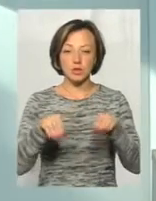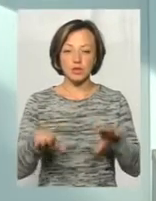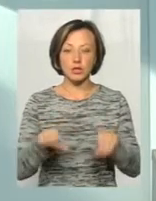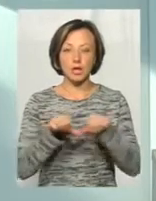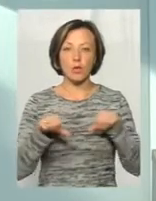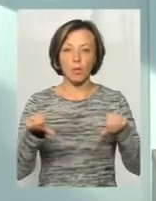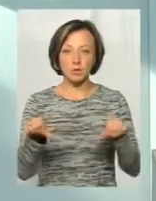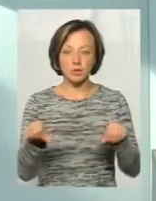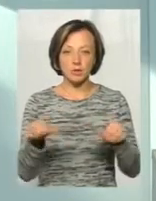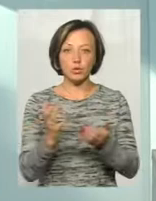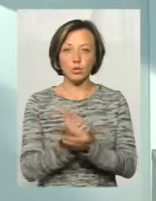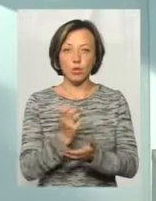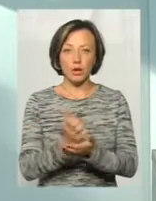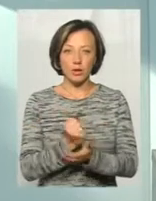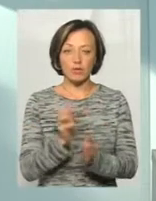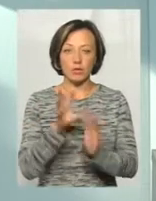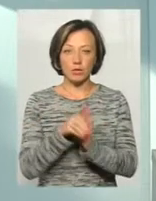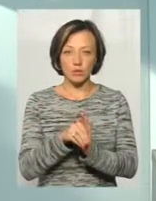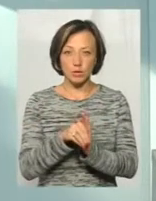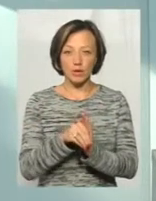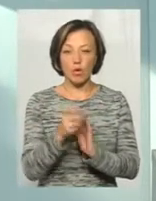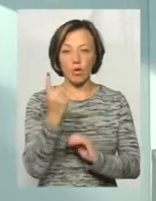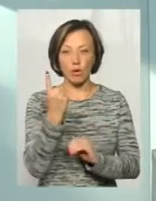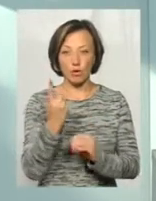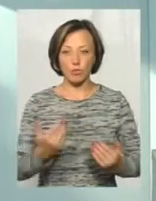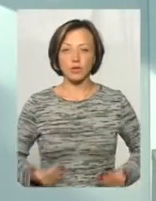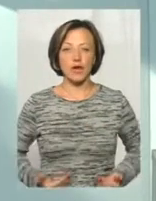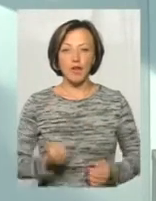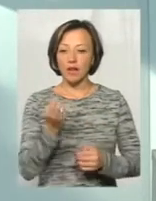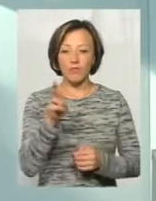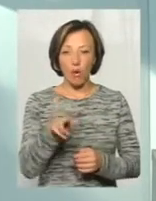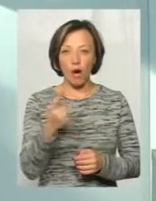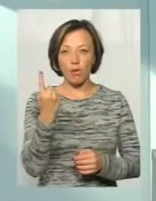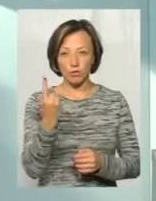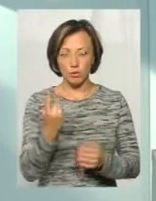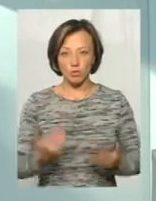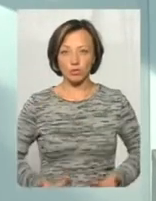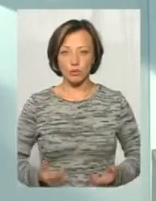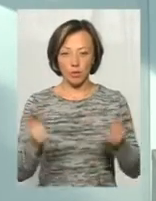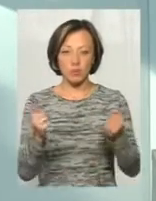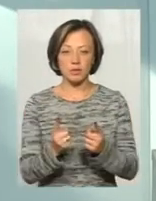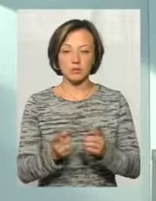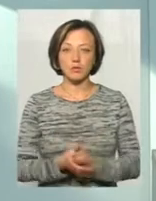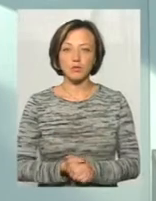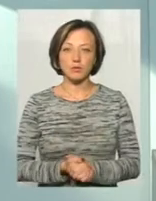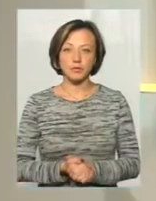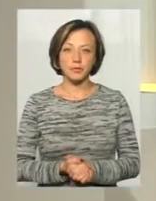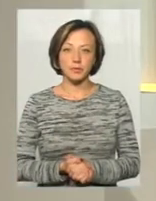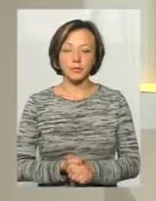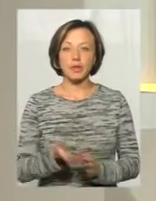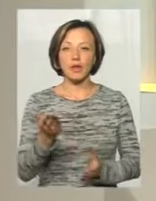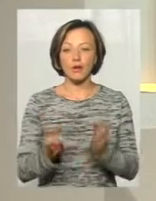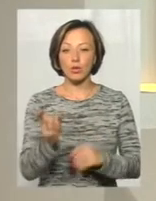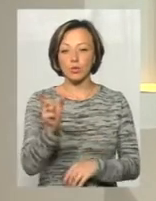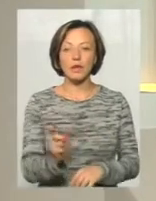комісії їх дохід включений на рівні одного прожиткового, не двох, а одного. Тобто зменшується таким чином. Тобто, якщо